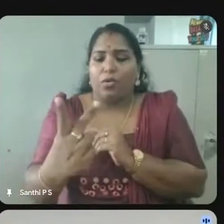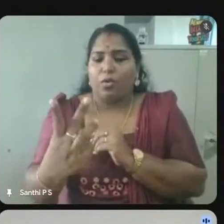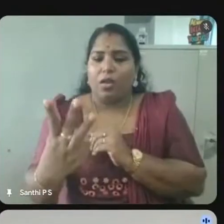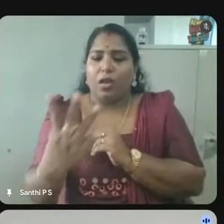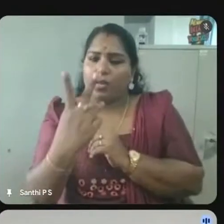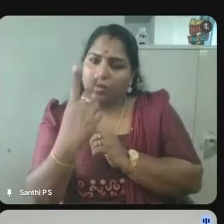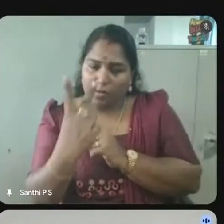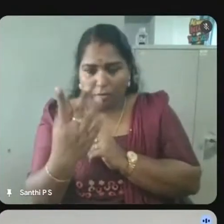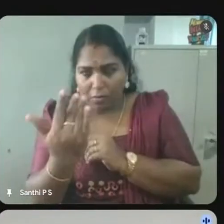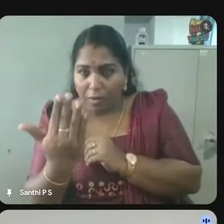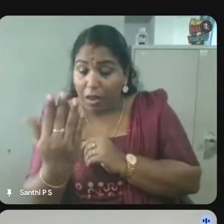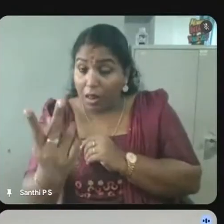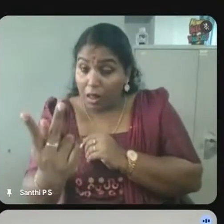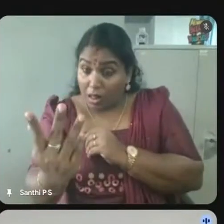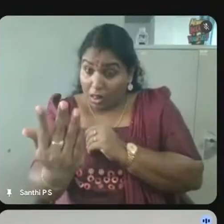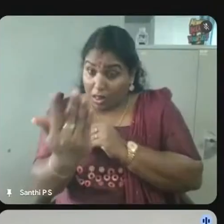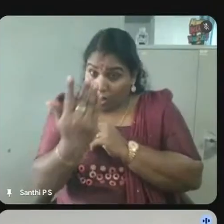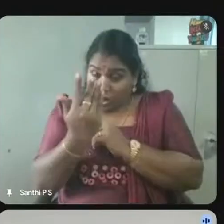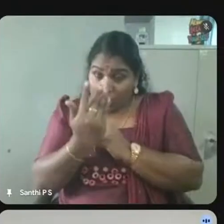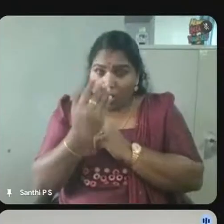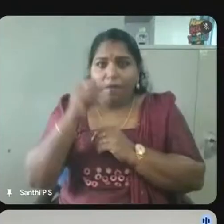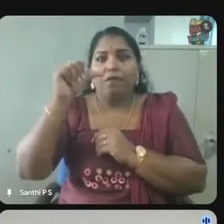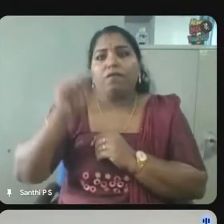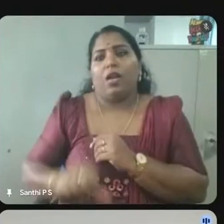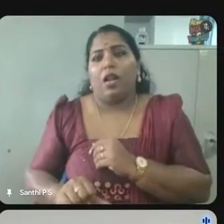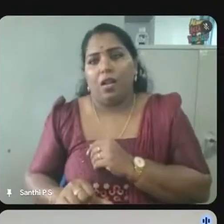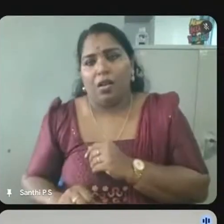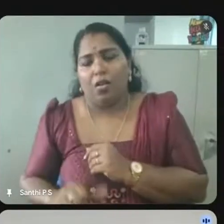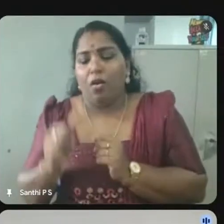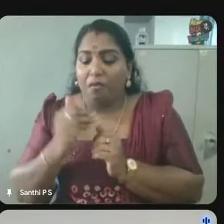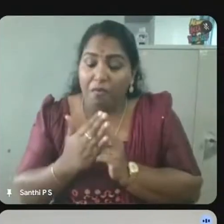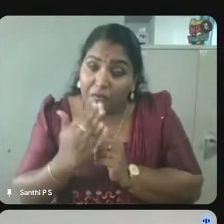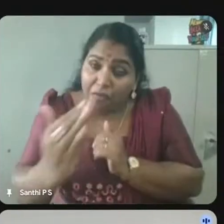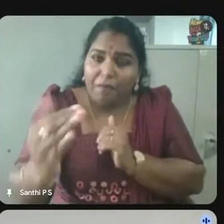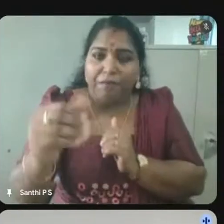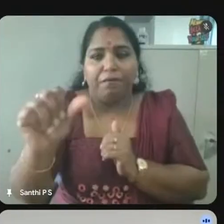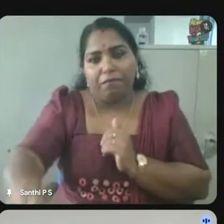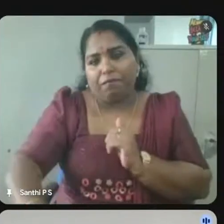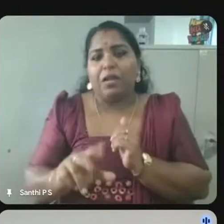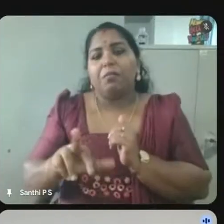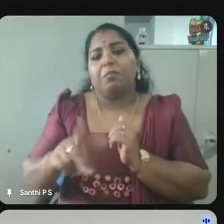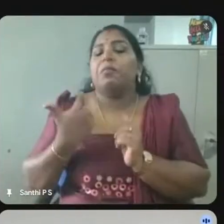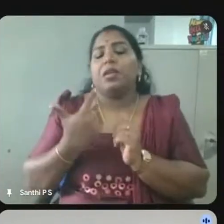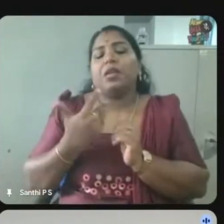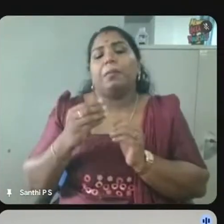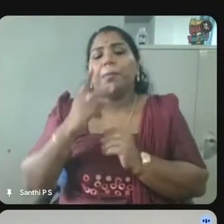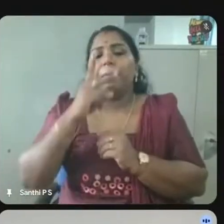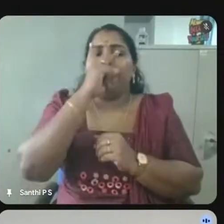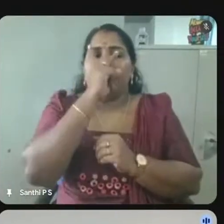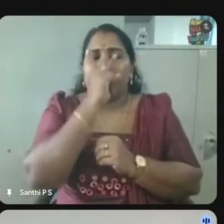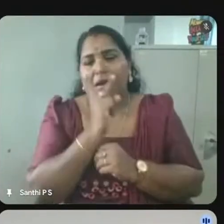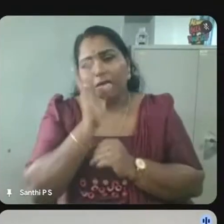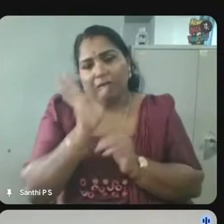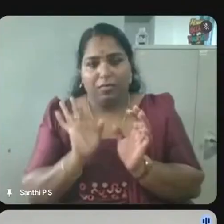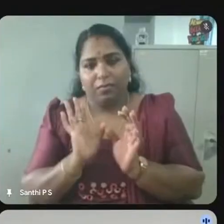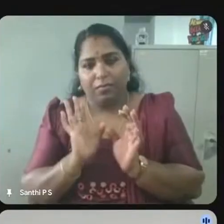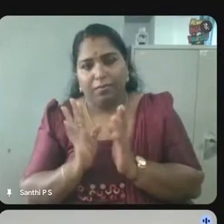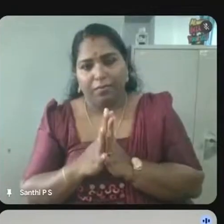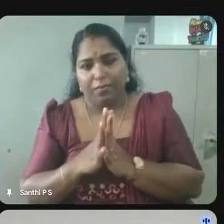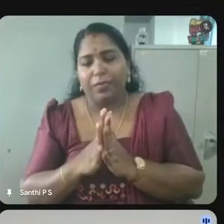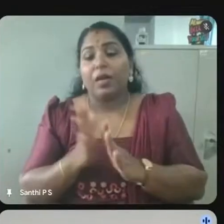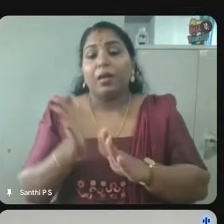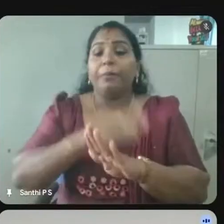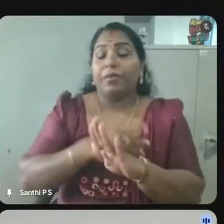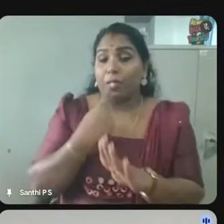എന്നാണെങ്കിൽ ഇതിന്റെ ഏറ്റവും താഴത്തെ പിക്ചറിൽ നിങ്ങൾക്ക് നോക്കിയാൽ കാണാം. അങ്ങനെയാണെങ്കിൽ മാത്രമേ നമ്മൾ അതിനെ ബ്ലൈൻഡ്നെസ് എന്ന് പറയുന്നുള്ളൂ. അതേപോലെ നമ്മൾ